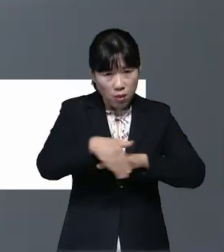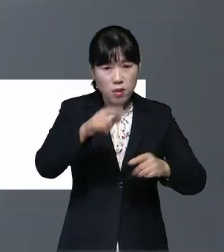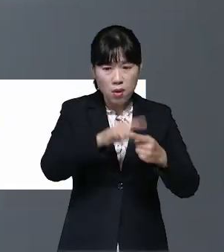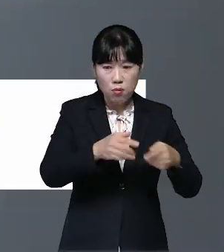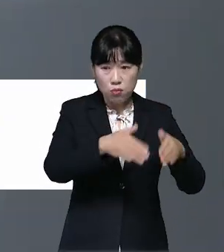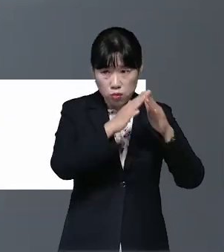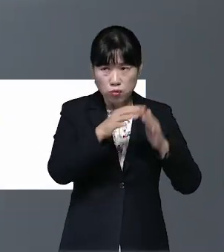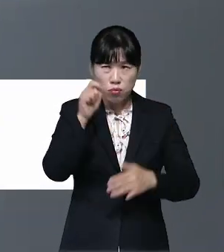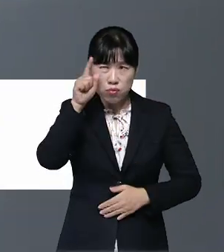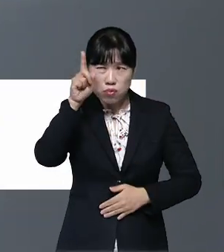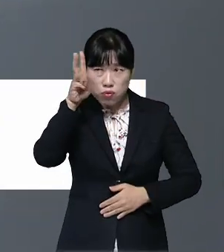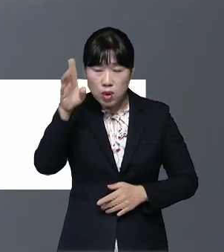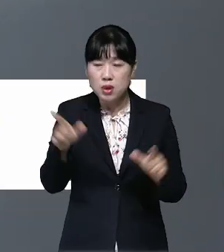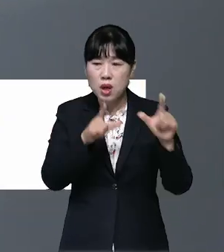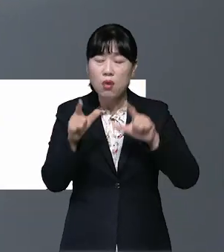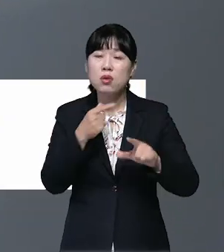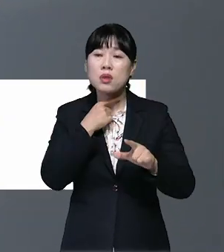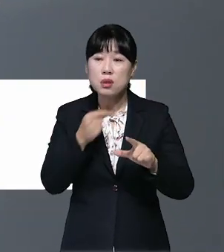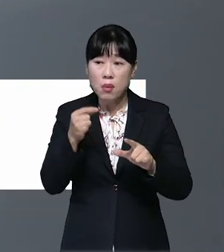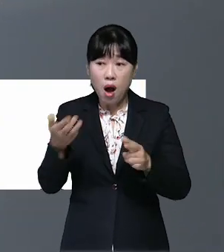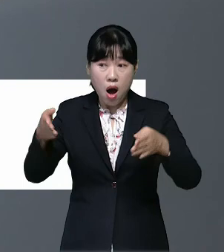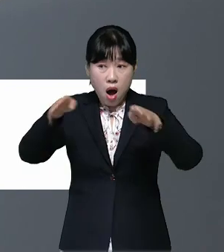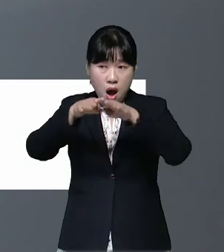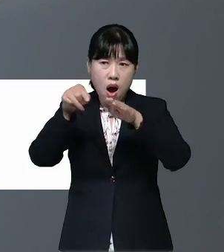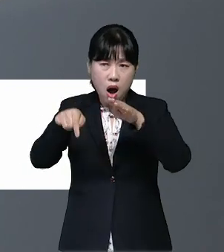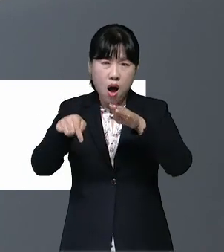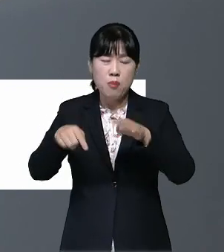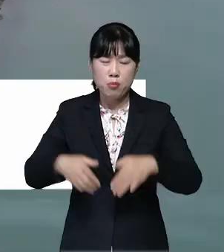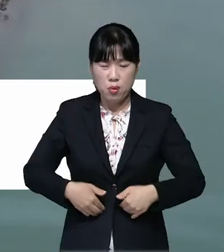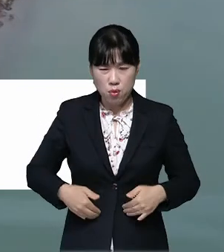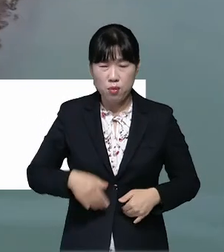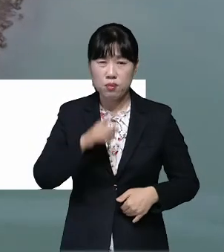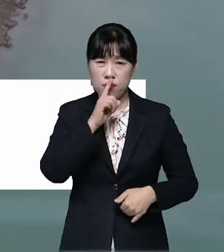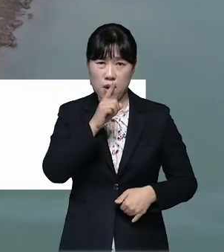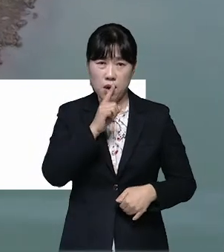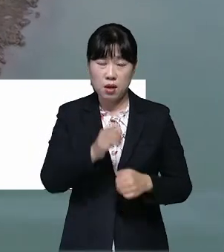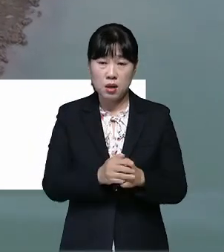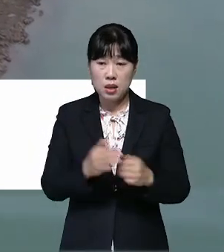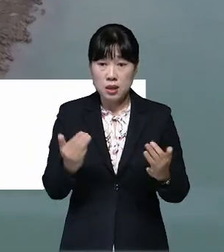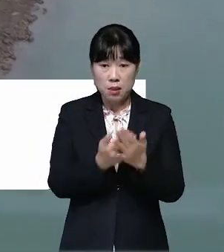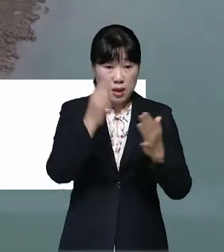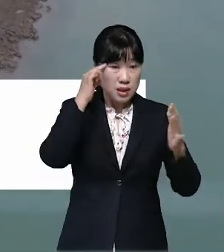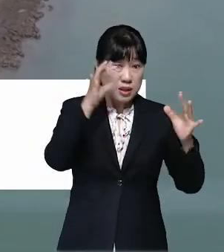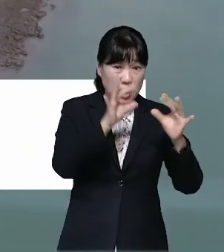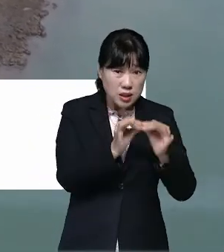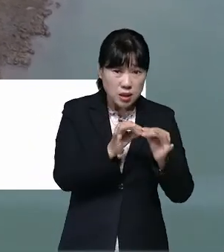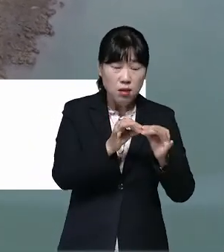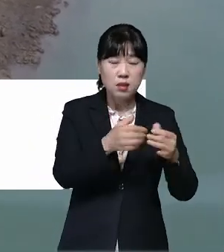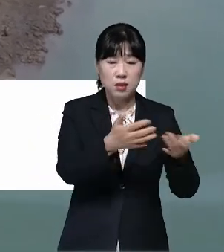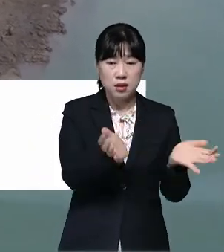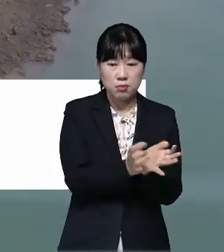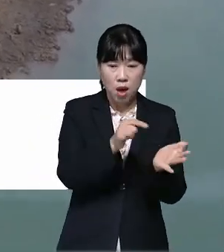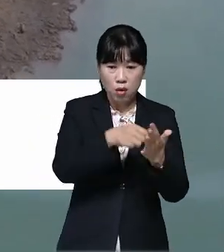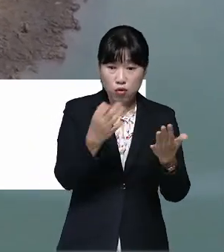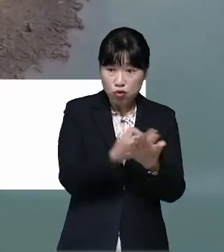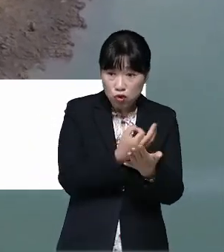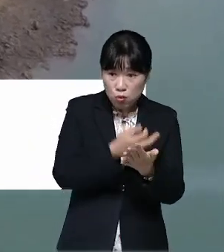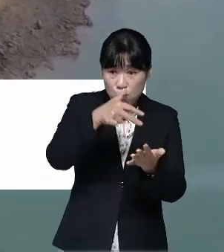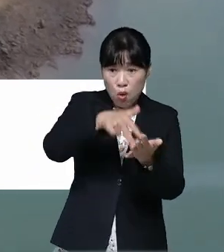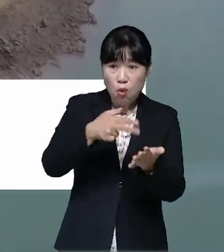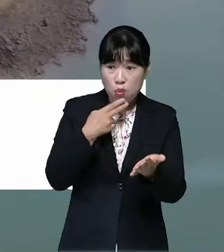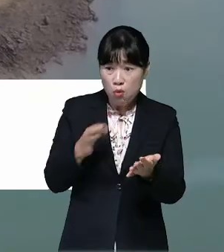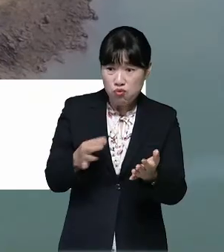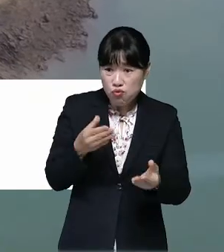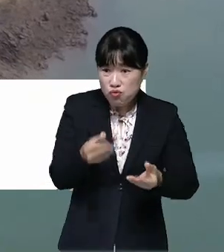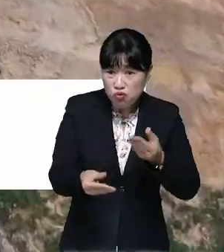관광을 원하는 외국인 등에게 레지던스가 대안이 될 수 있다고 말합니다. 개발을 찬성하는 측에서도 수익 보장 없는 투자는